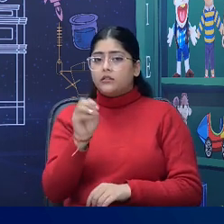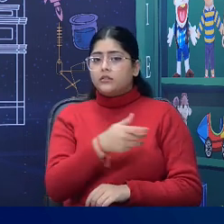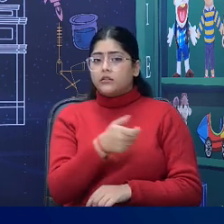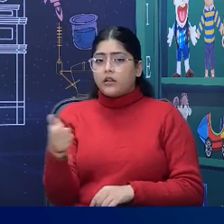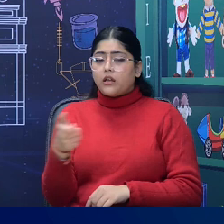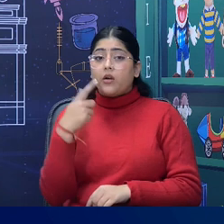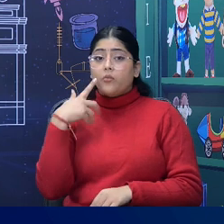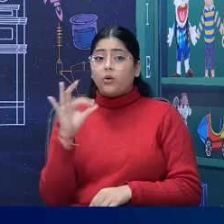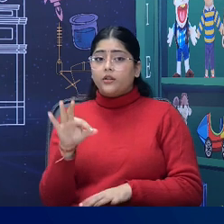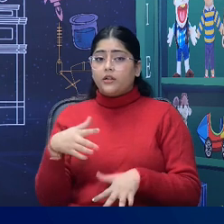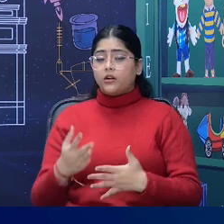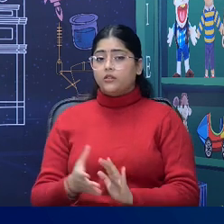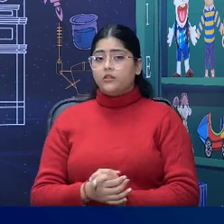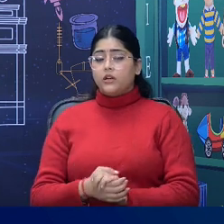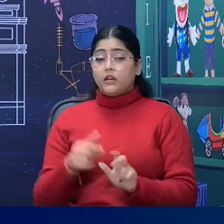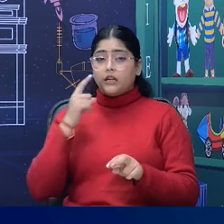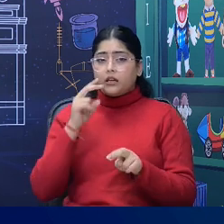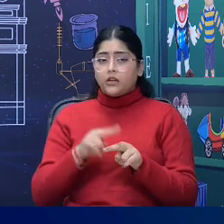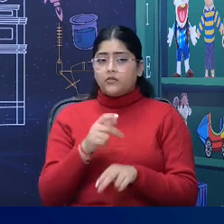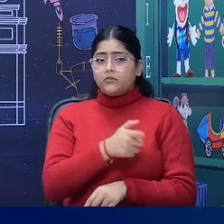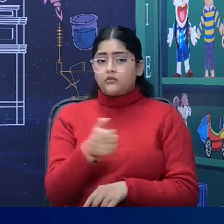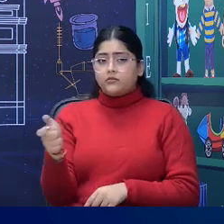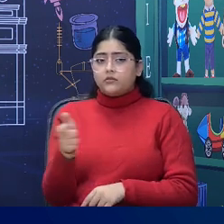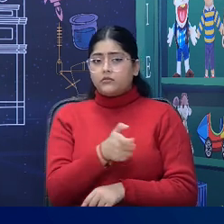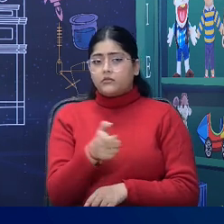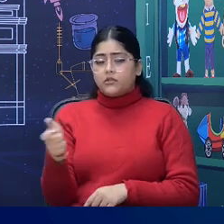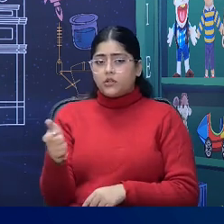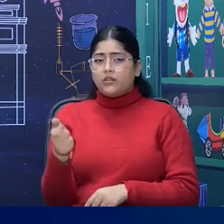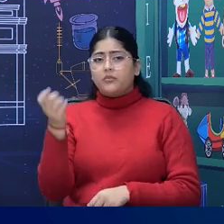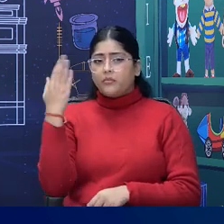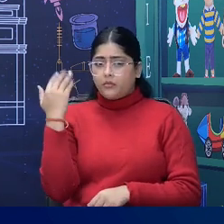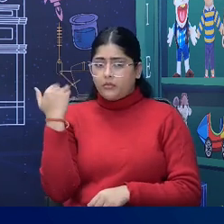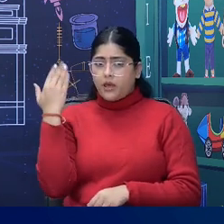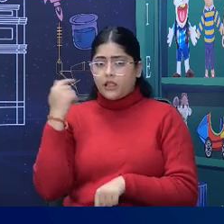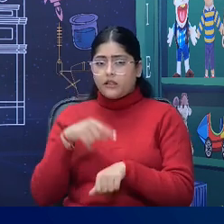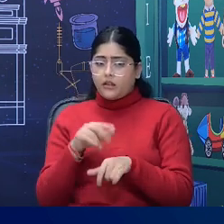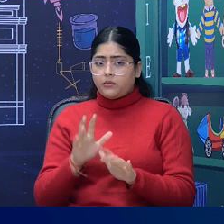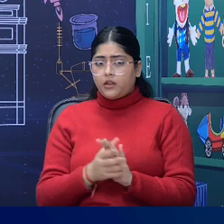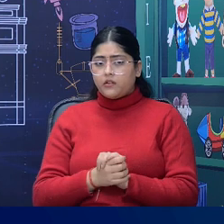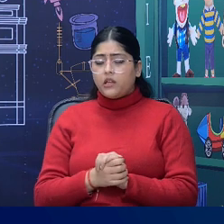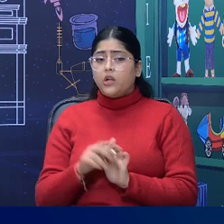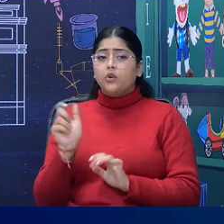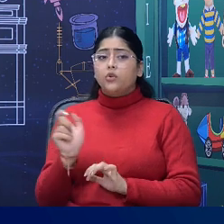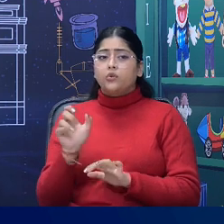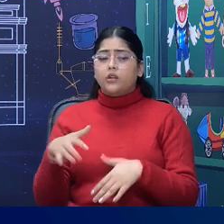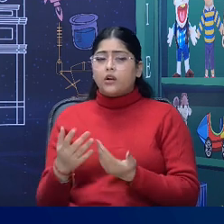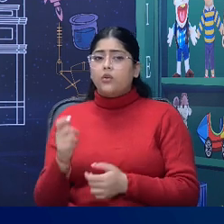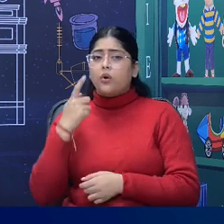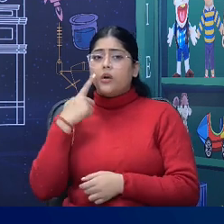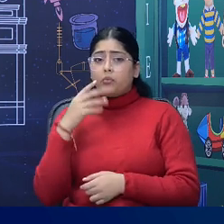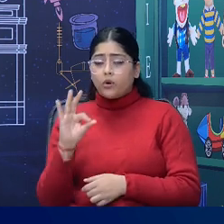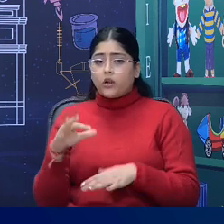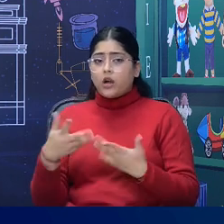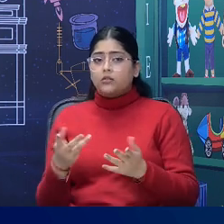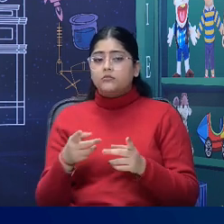लेना चाहेंगे कि अगर टॉर्च पहले के समय में होती थी तो क्या-क्या उसके इस्तेमाल हुआ करते थे और क्या उसकी इतनी वैल्यू थी जो